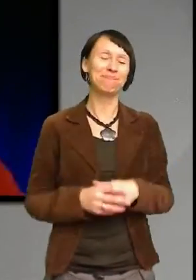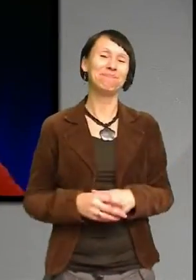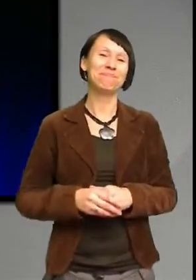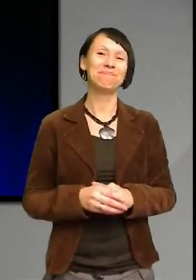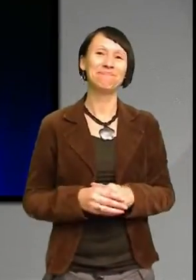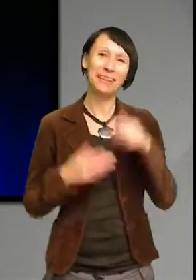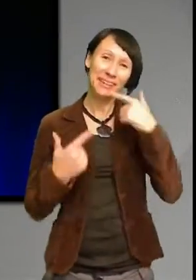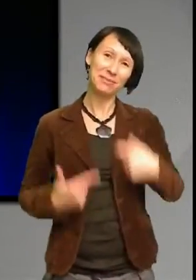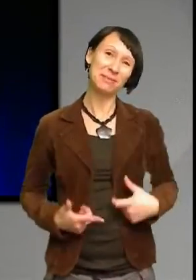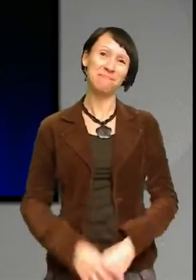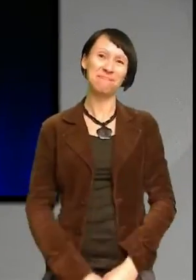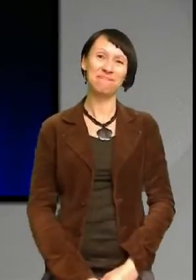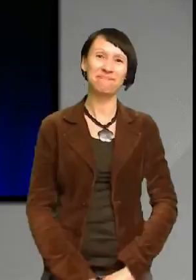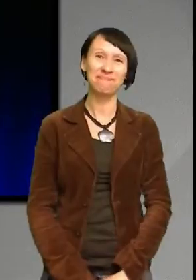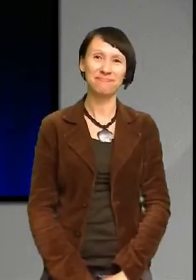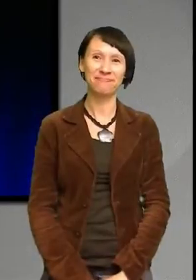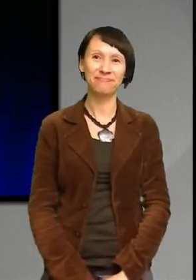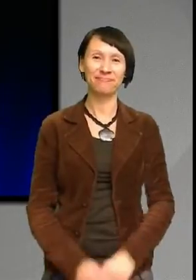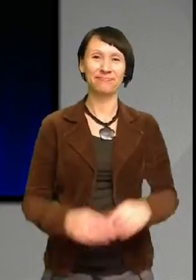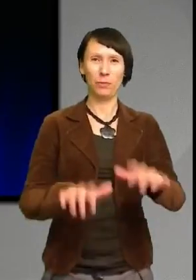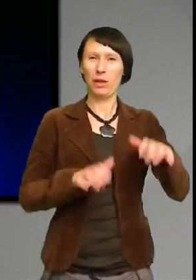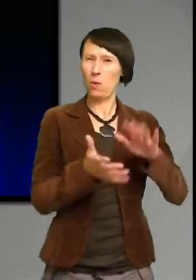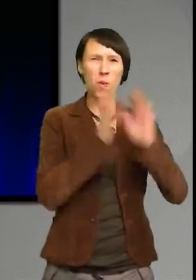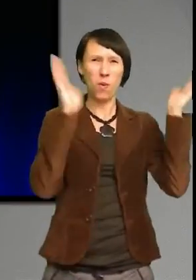Så tack för mig. Tack. Tack.